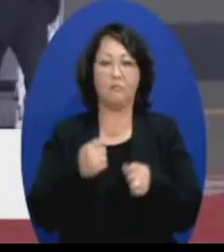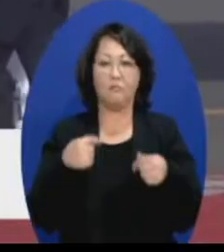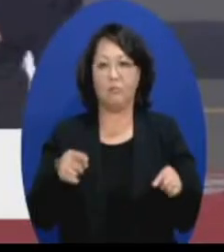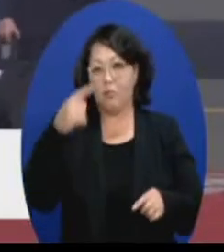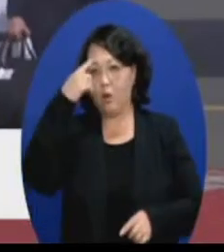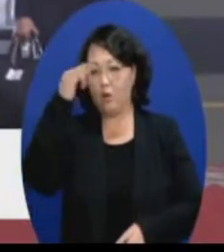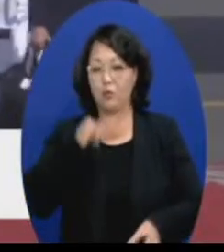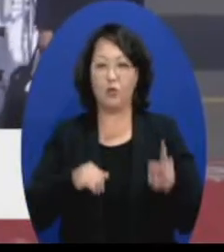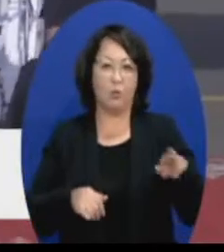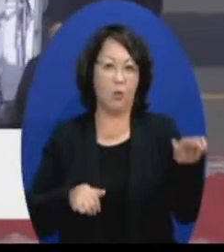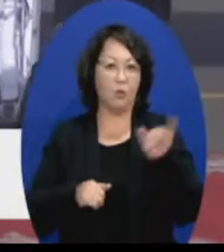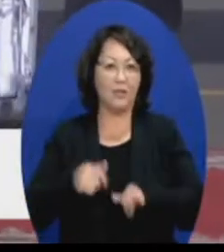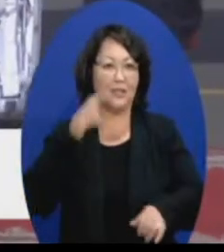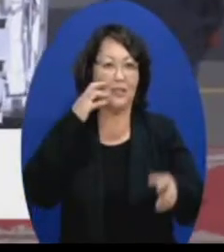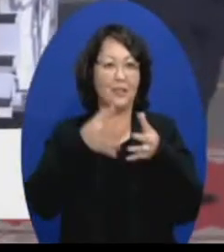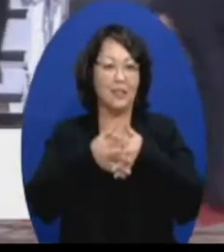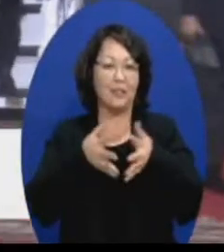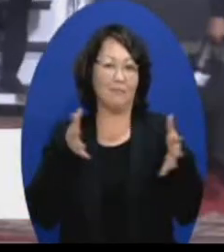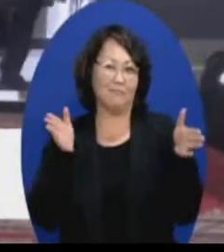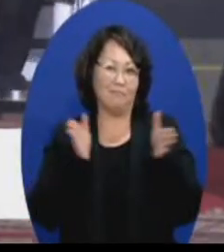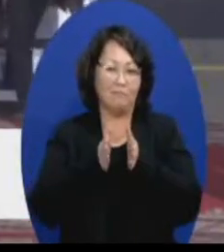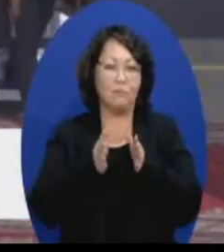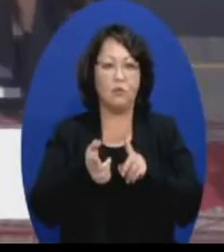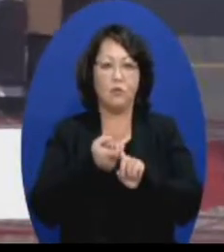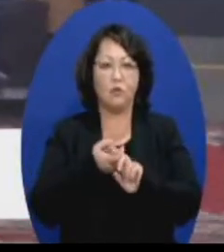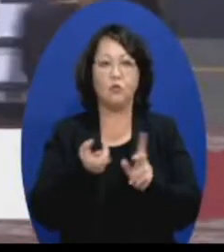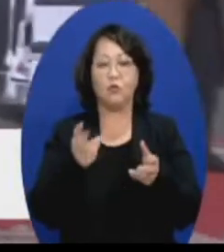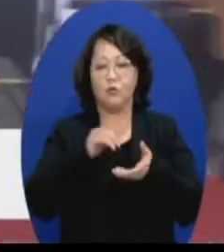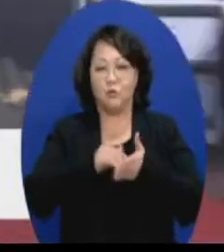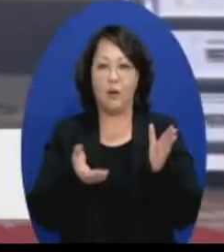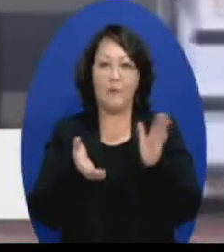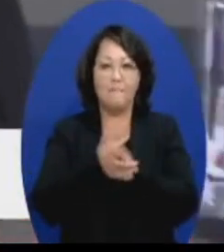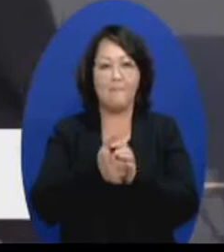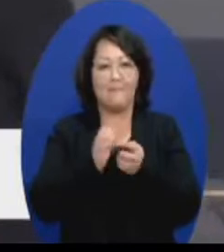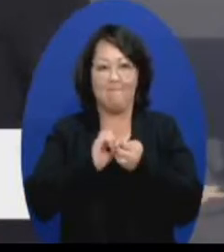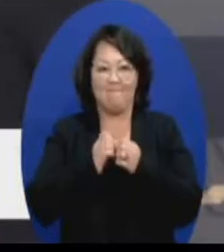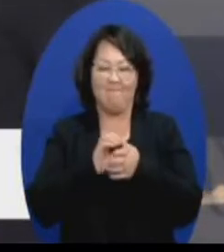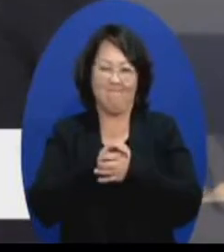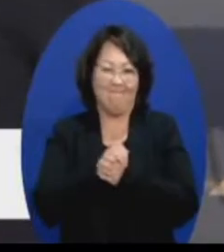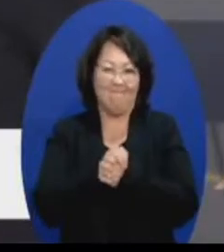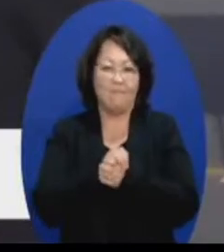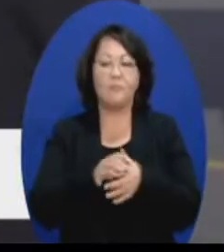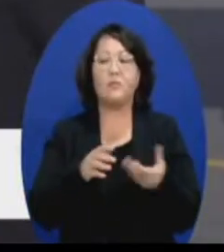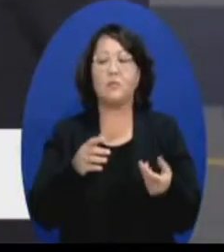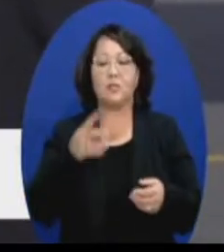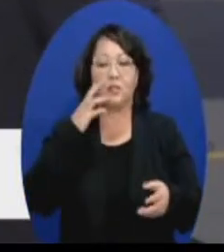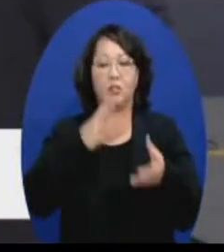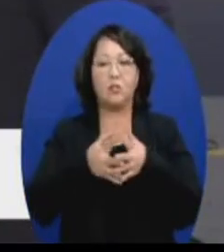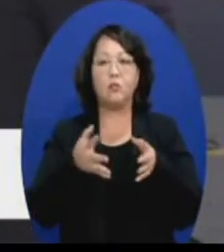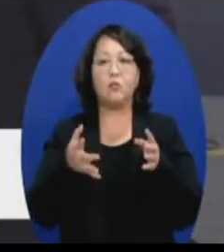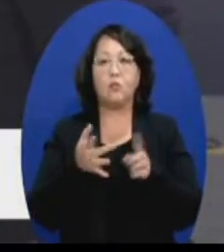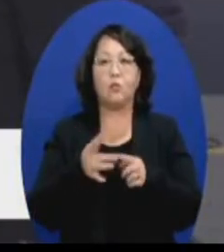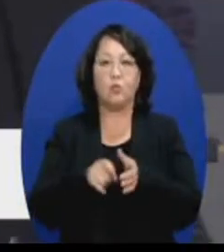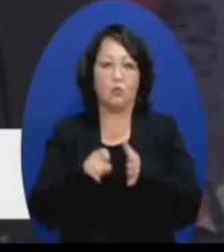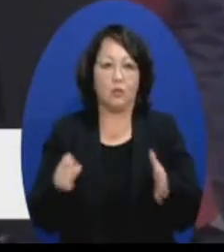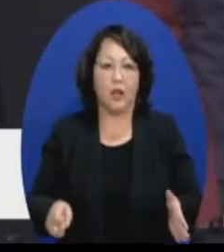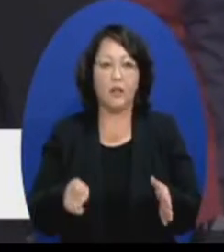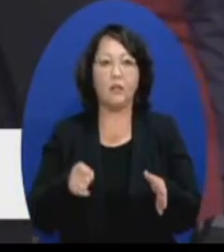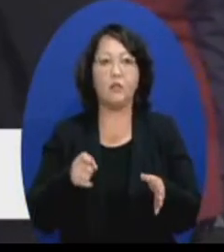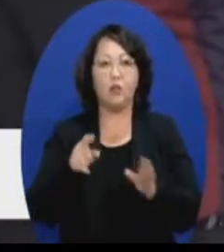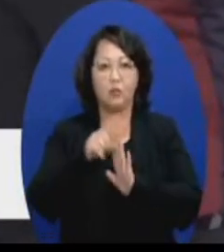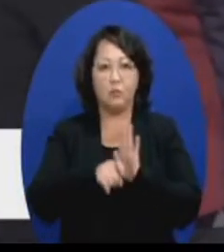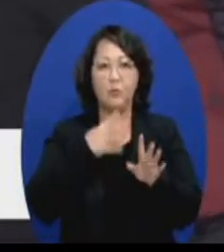талууд Монгол-Японы стратегийн түншлэлийг улам бүр бэхжүүлэх тухай хамтарсан мэдээлэлээ гаргаж, стратегийн түншлэлийн дунд хугацааны